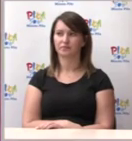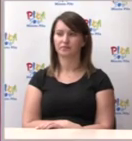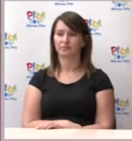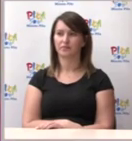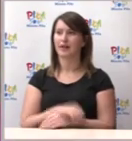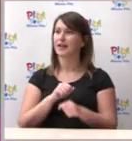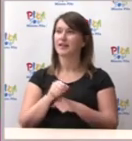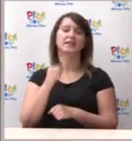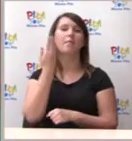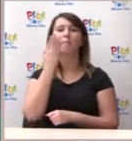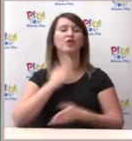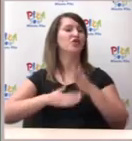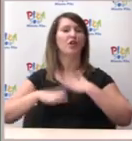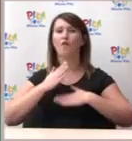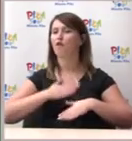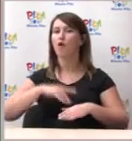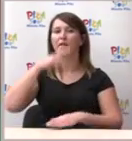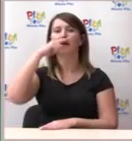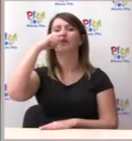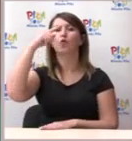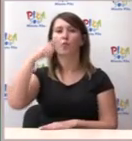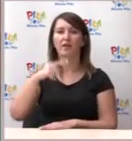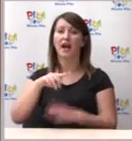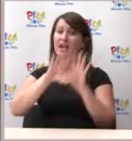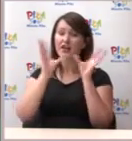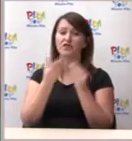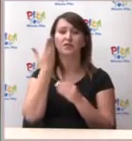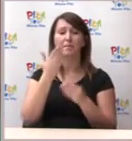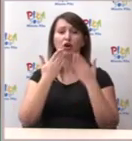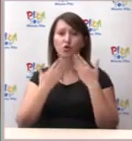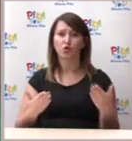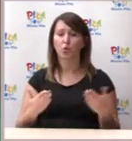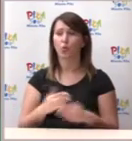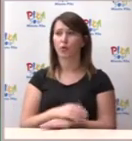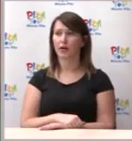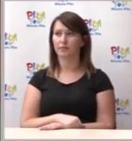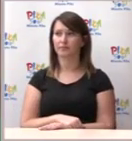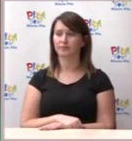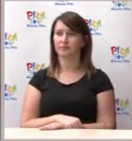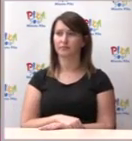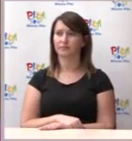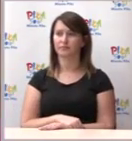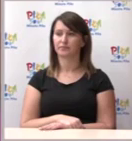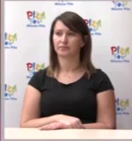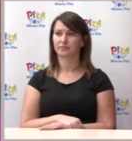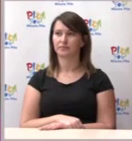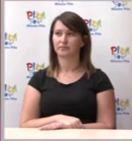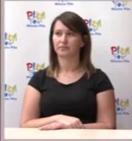dumą chciałam serdecznie podziękować za ten wielki zaszczyt. I zacytuję sobie, jeśli